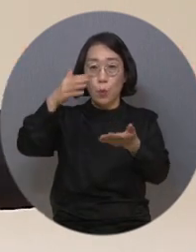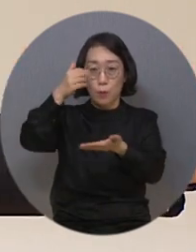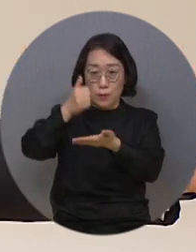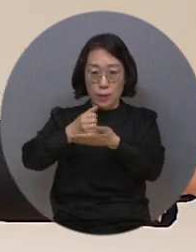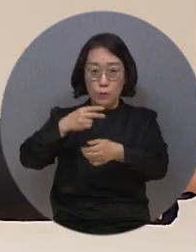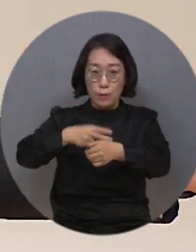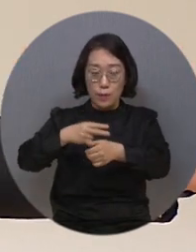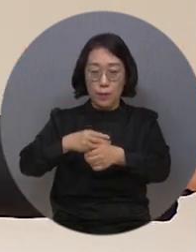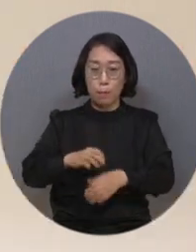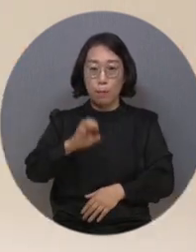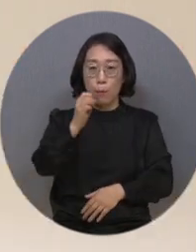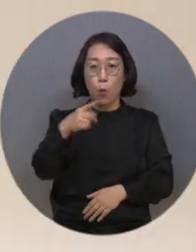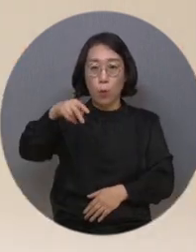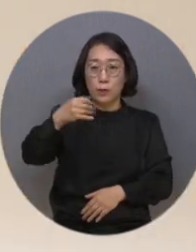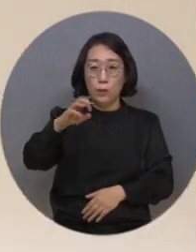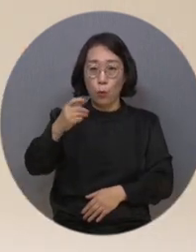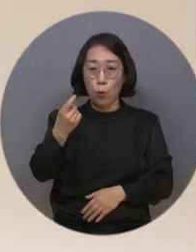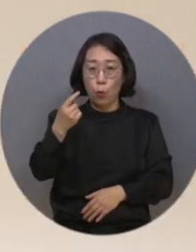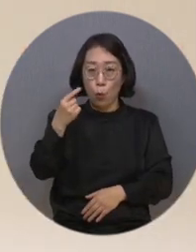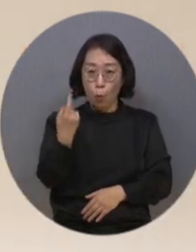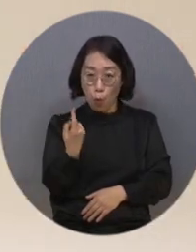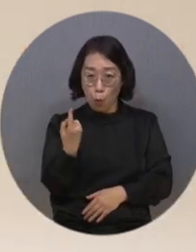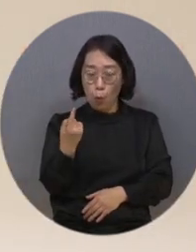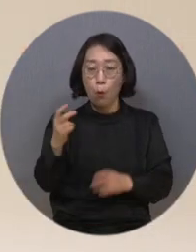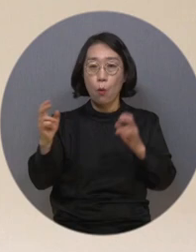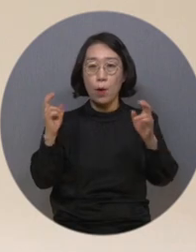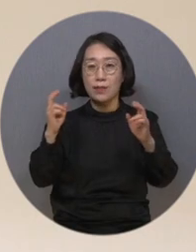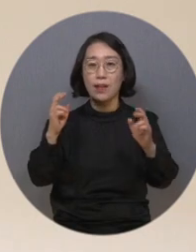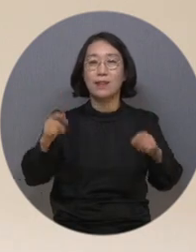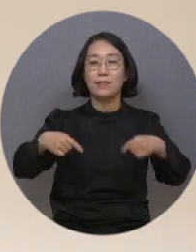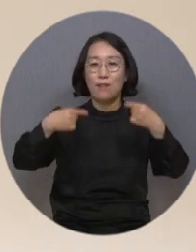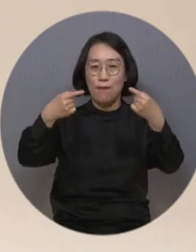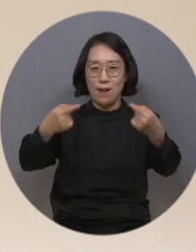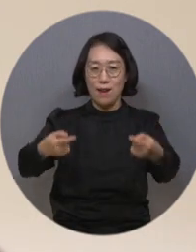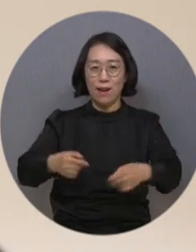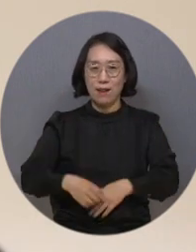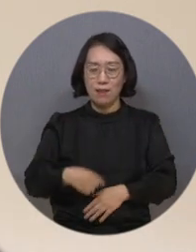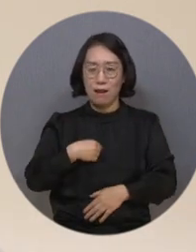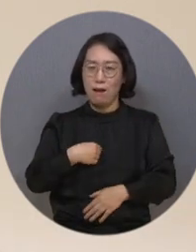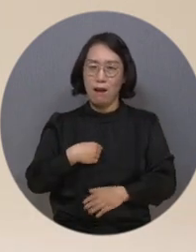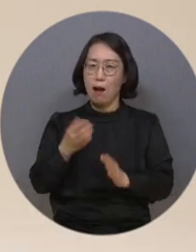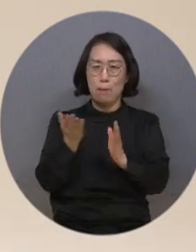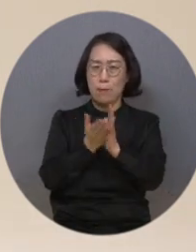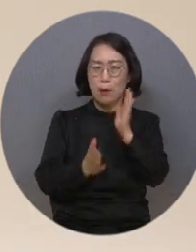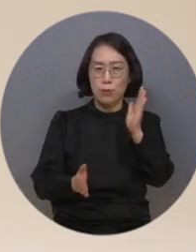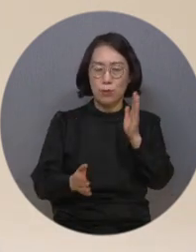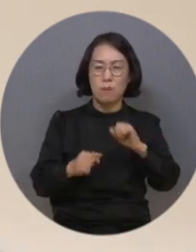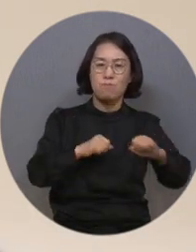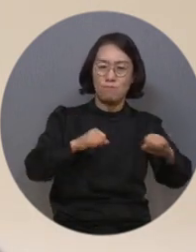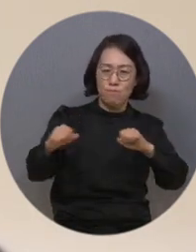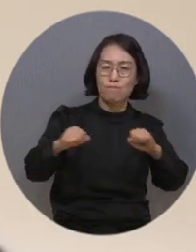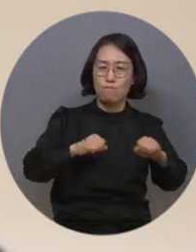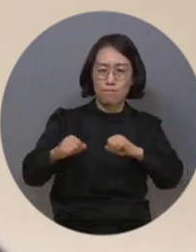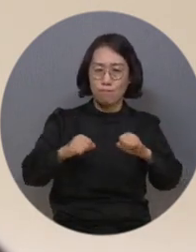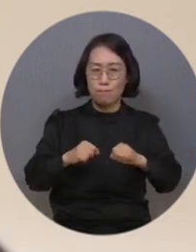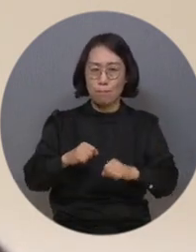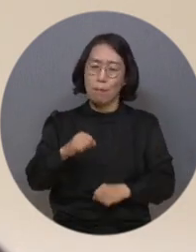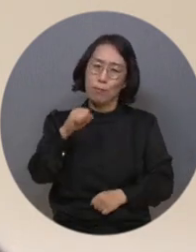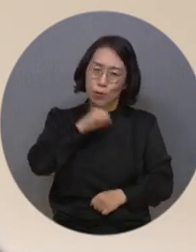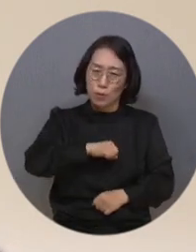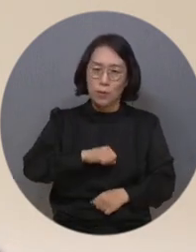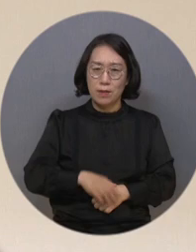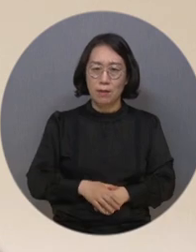포스코에 입사를 했어요. 저하고는 체질이 안 맞아. 사무실에서 이렇게 저는 이렇게 동적인데 정적으로 책상에 앉아서